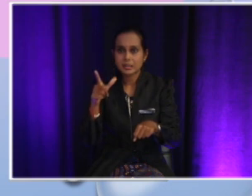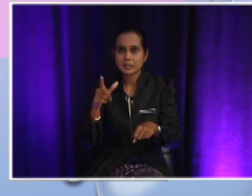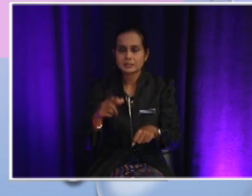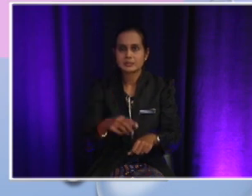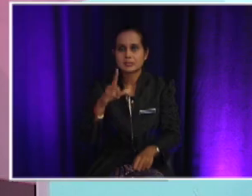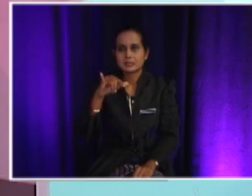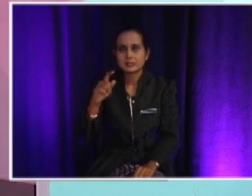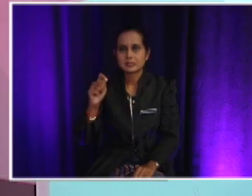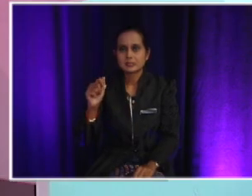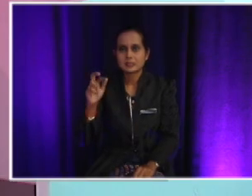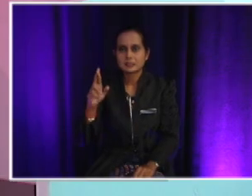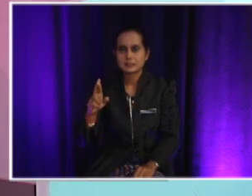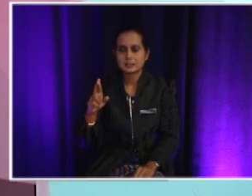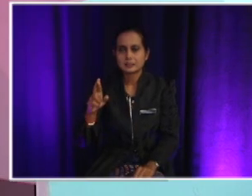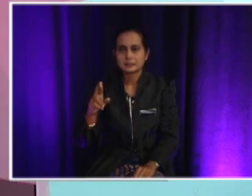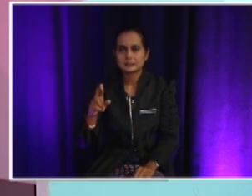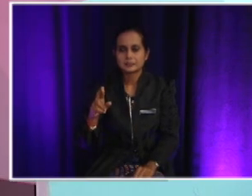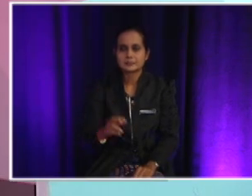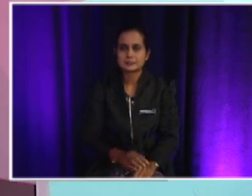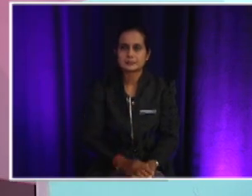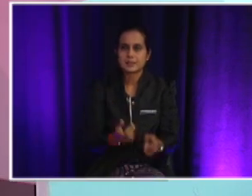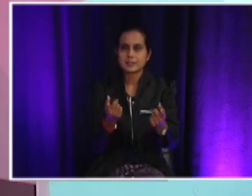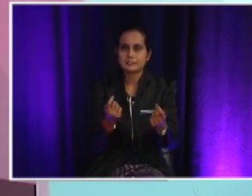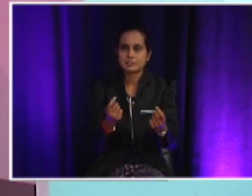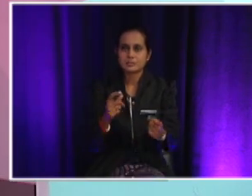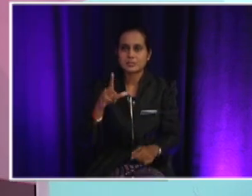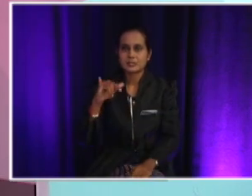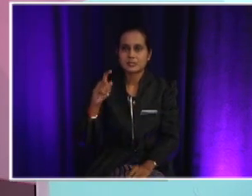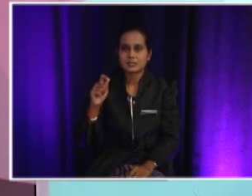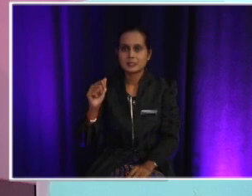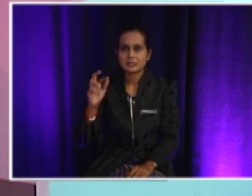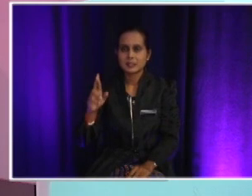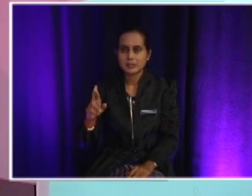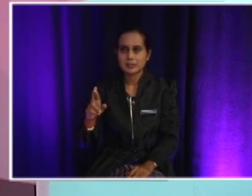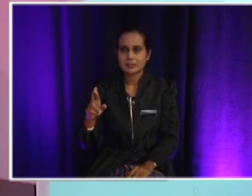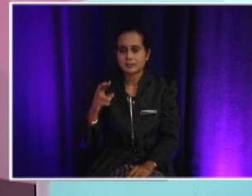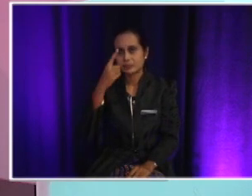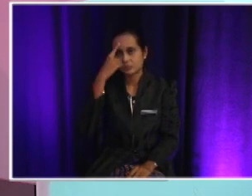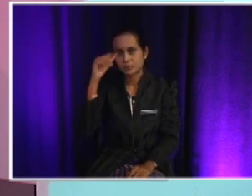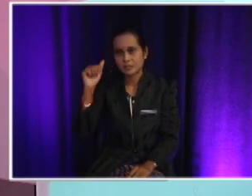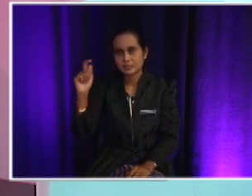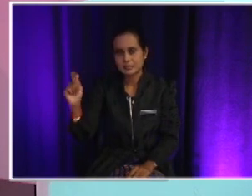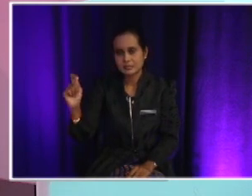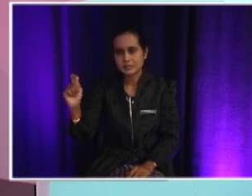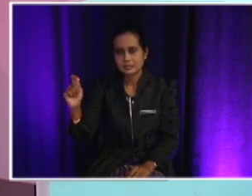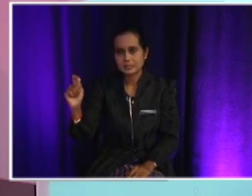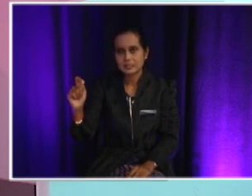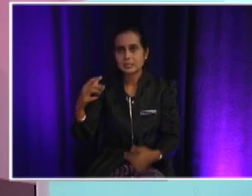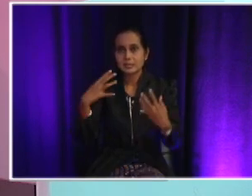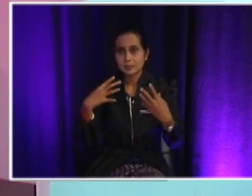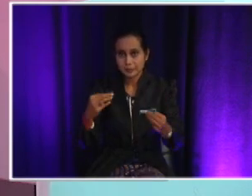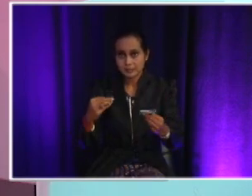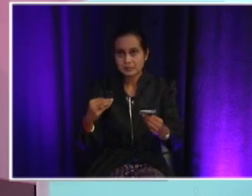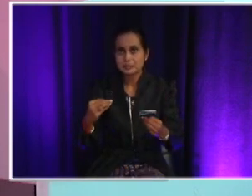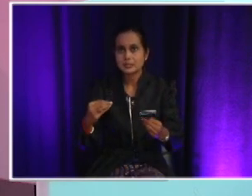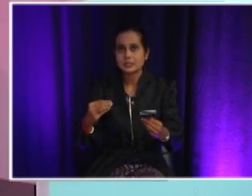litar. Okey, kefungsian litar mungkin dia tapi motor ni kalau disambung untuk litar 80 untuk motor ni dia masih lagi